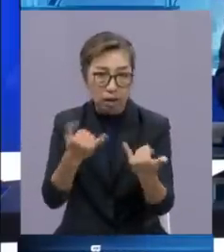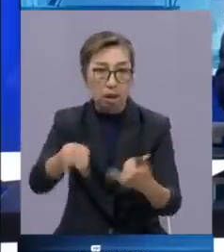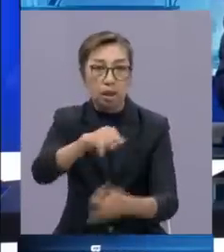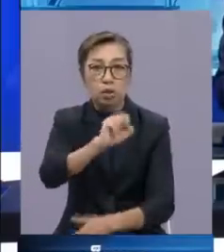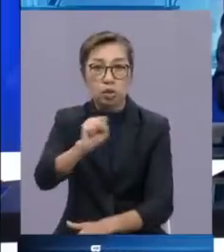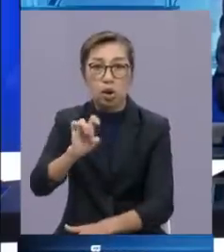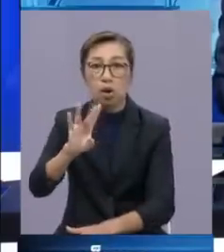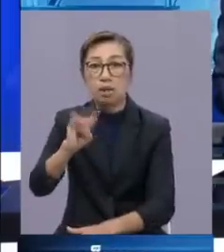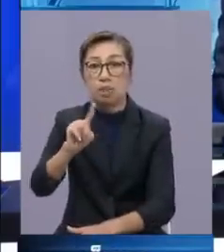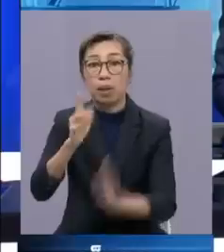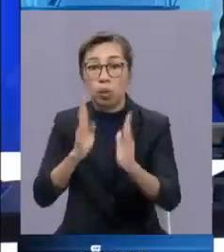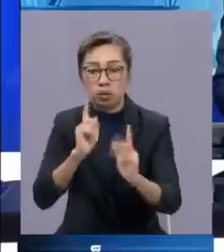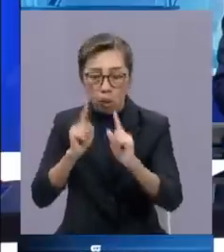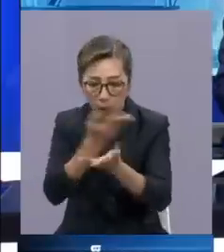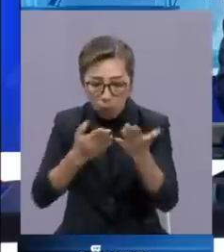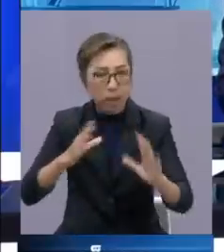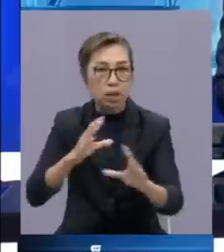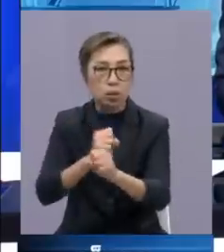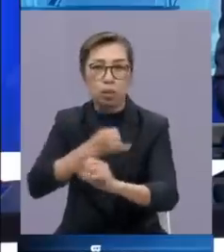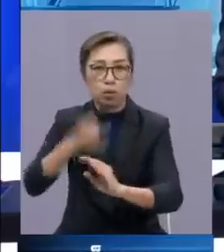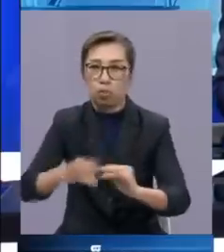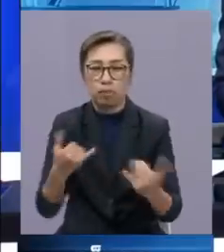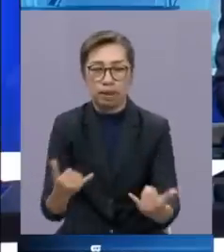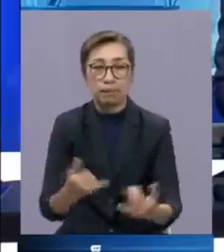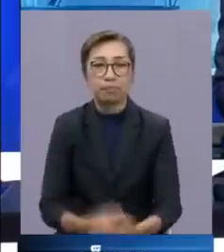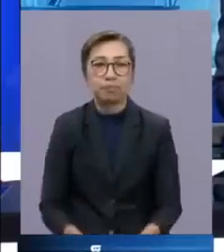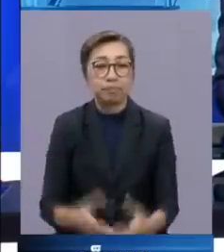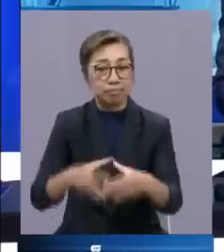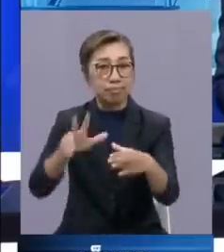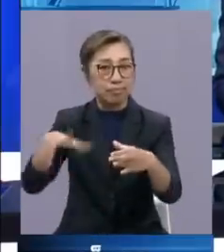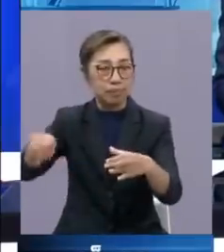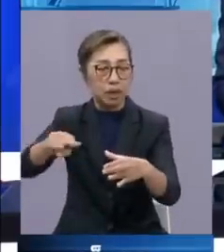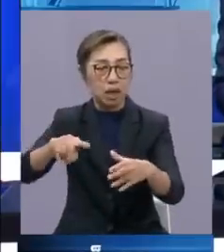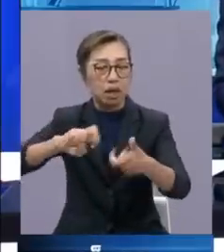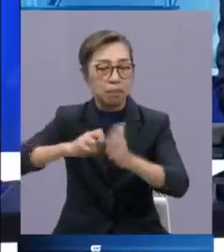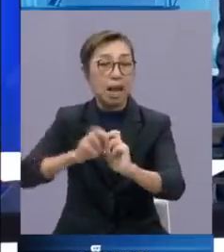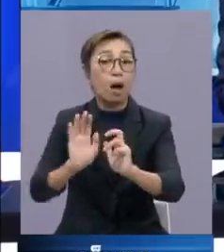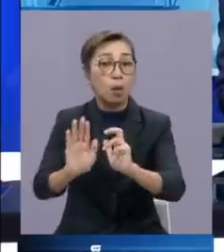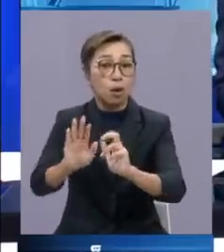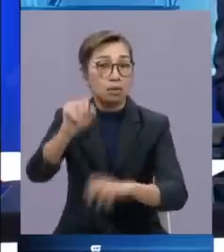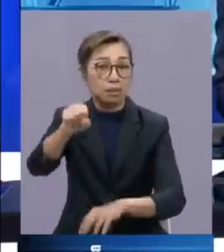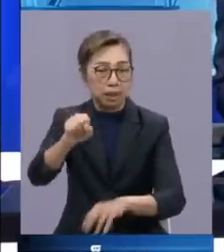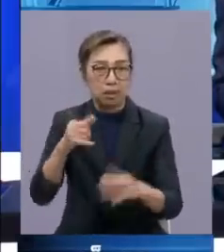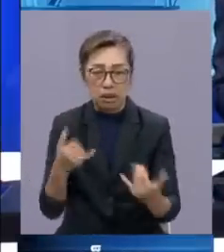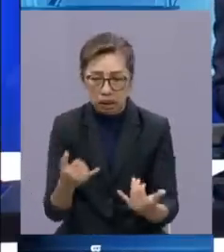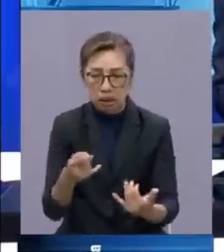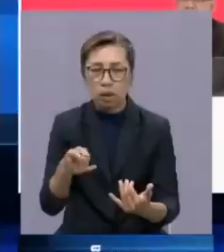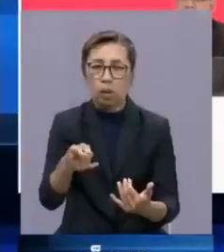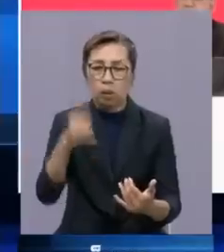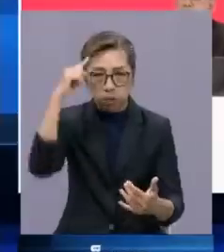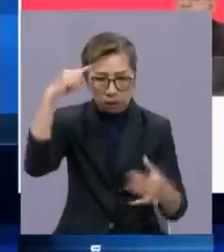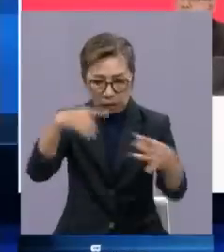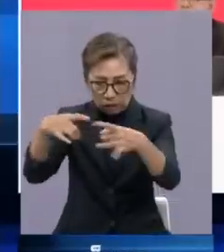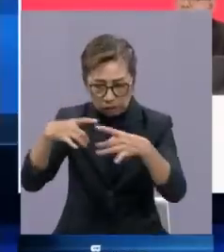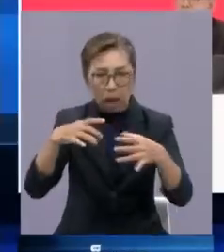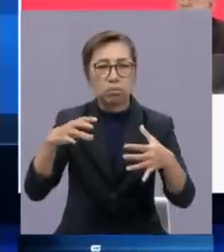สียงพ ร รคเพื่อไทยนะครับในส่วนของพรรคเพื่อไทยตอนนี้อาจจะพูดได้ว่าเป็นศึกภายในของพรรคเหมือนกันนะครับที่มีความเห็น